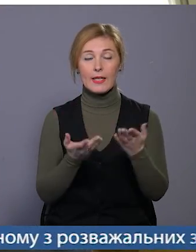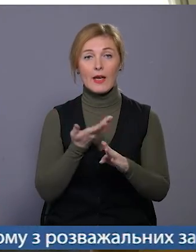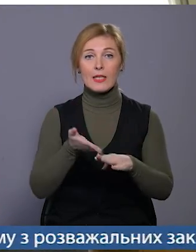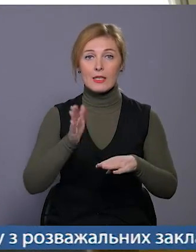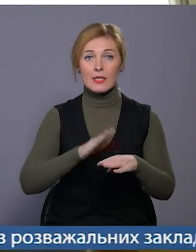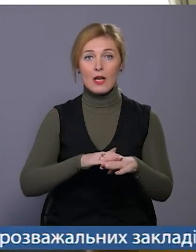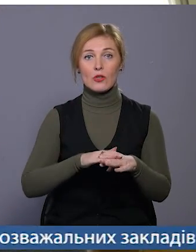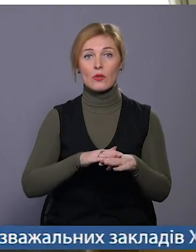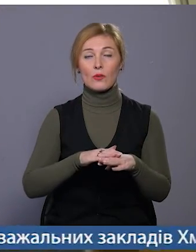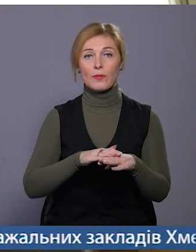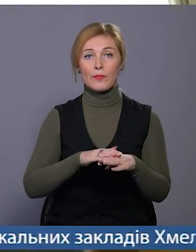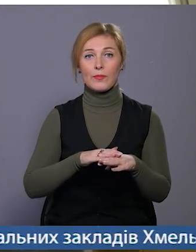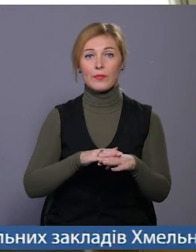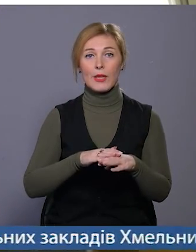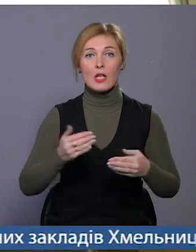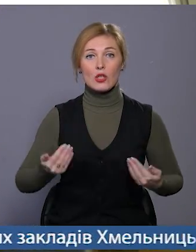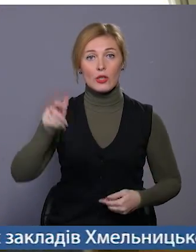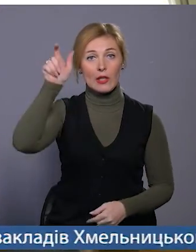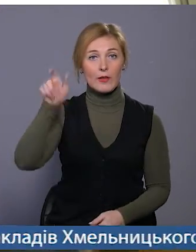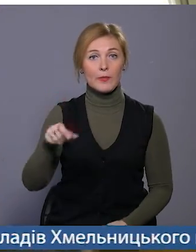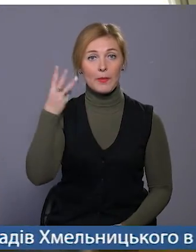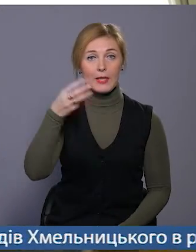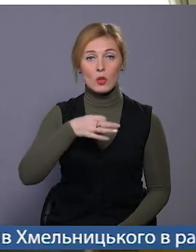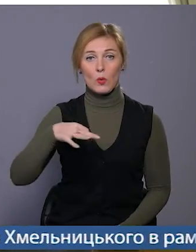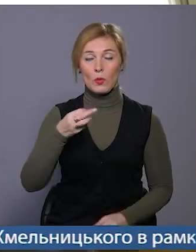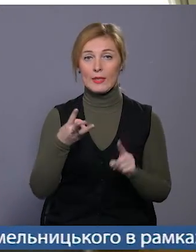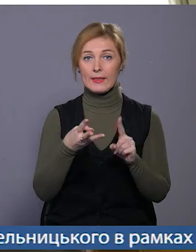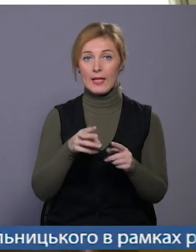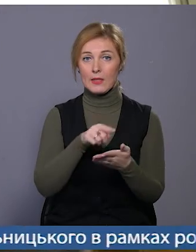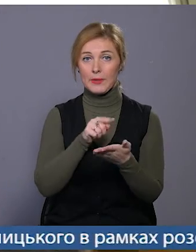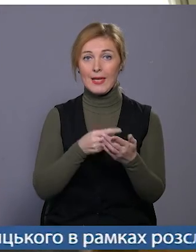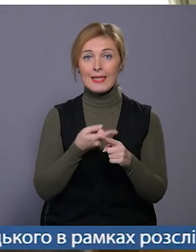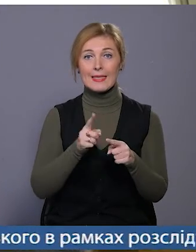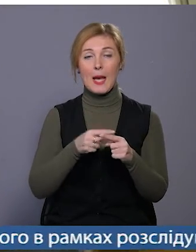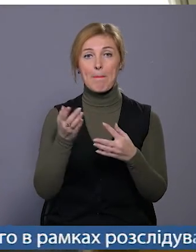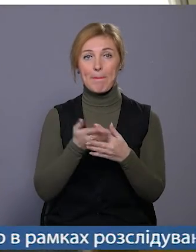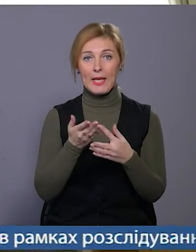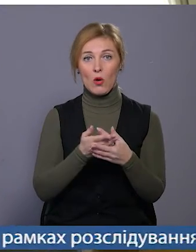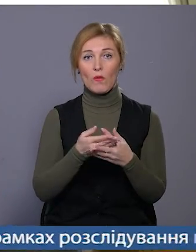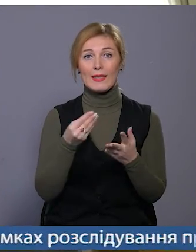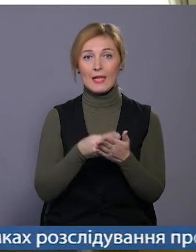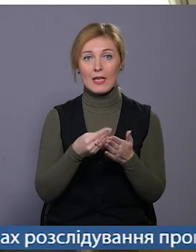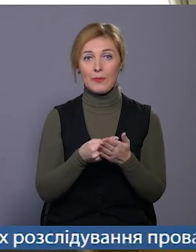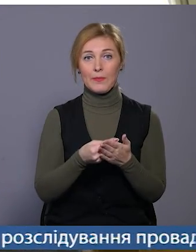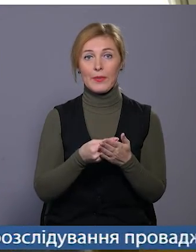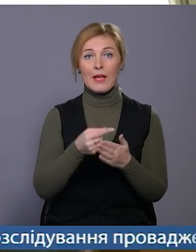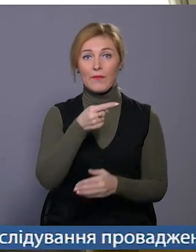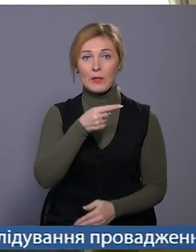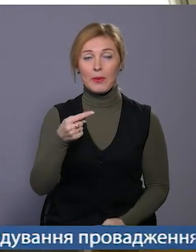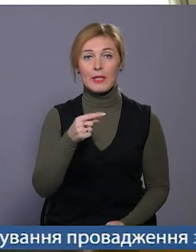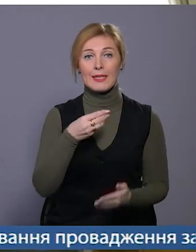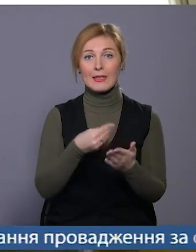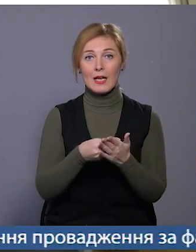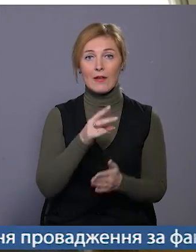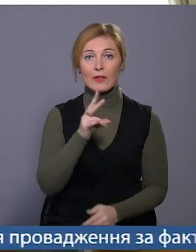на кишені жителів Хмельницької області. І третє питання – це пільгові тарифи. Тобто відмінні тарифи на перших 100 кВт,